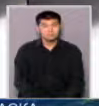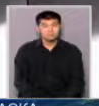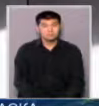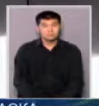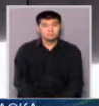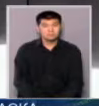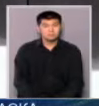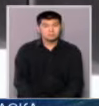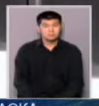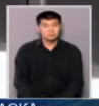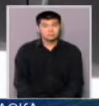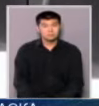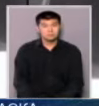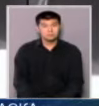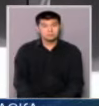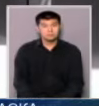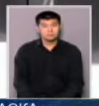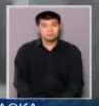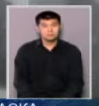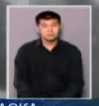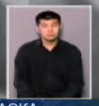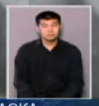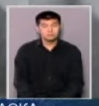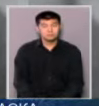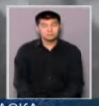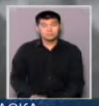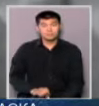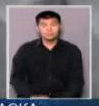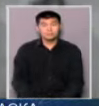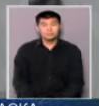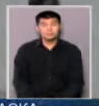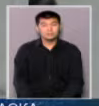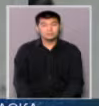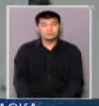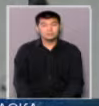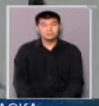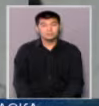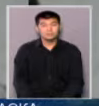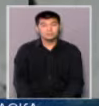Ақ дидарың ай. Ахан Иғлам, жаңалық қызметі.